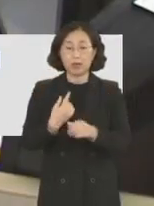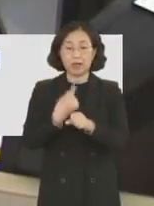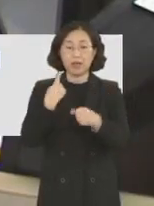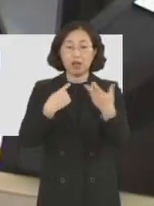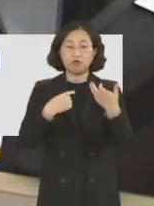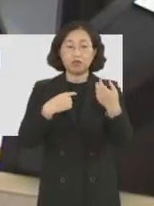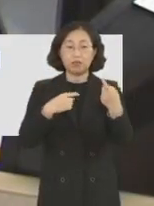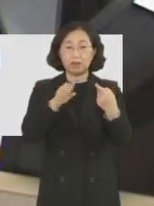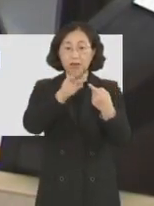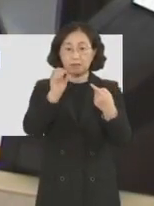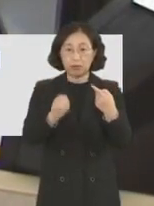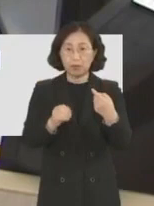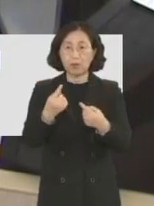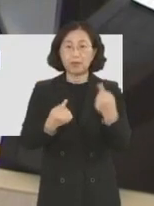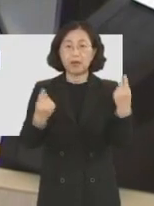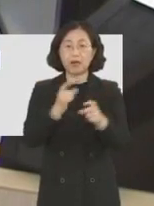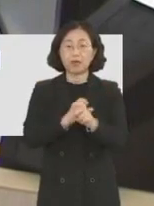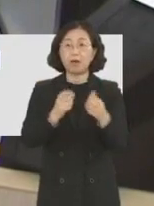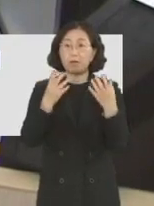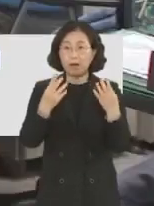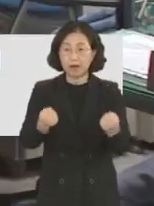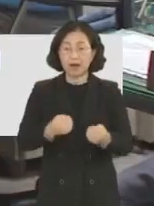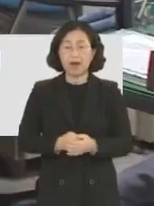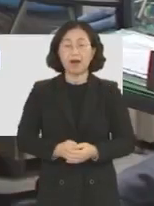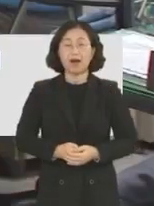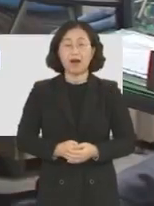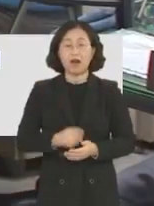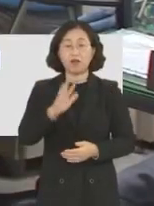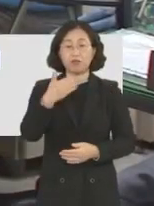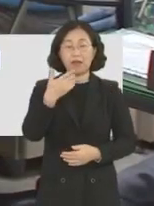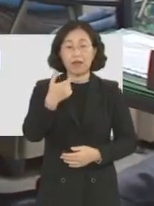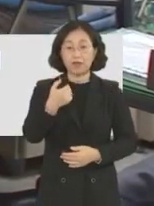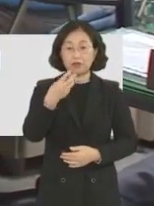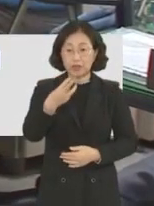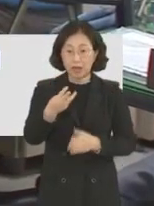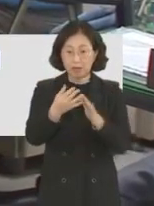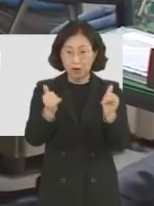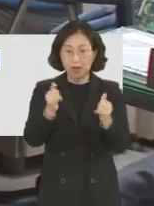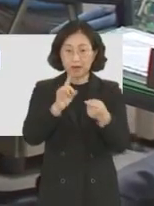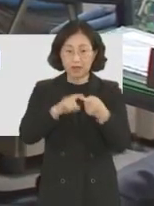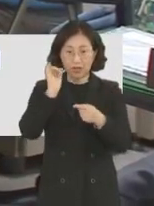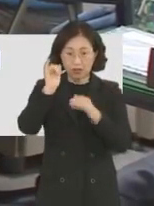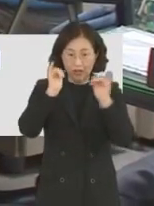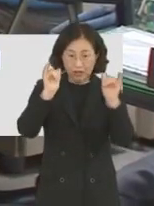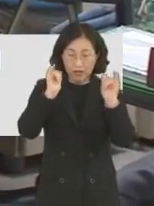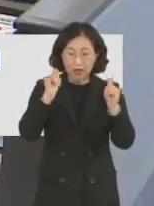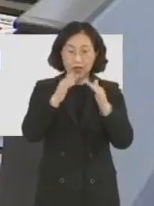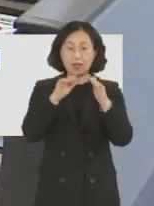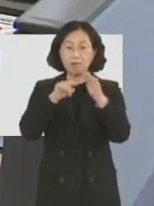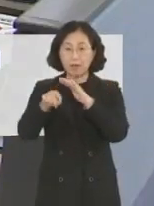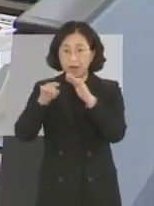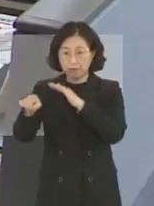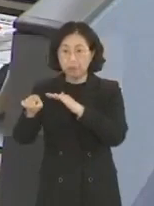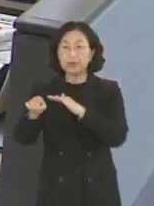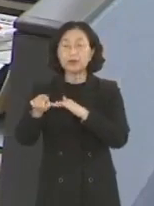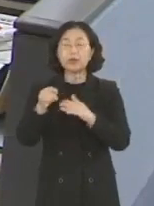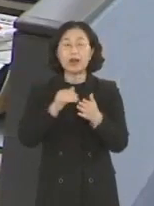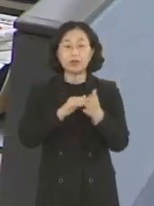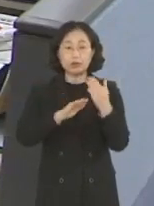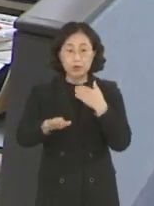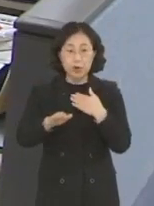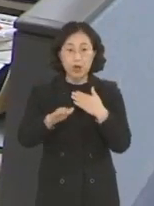91.4%에 비해 상승했습니다 식육청은 900 예순 3명에 대해 전화 연락과 가정 방문 등을 진행한